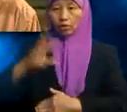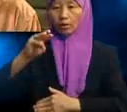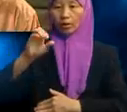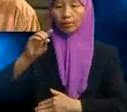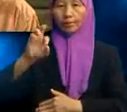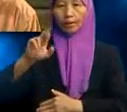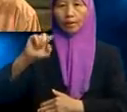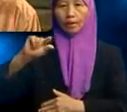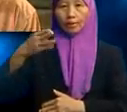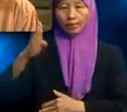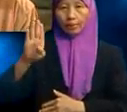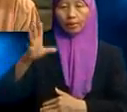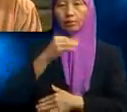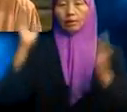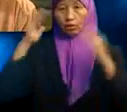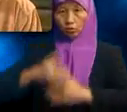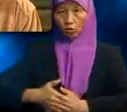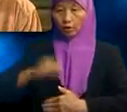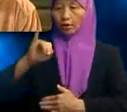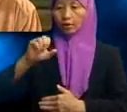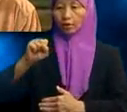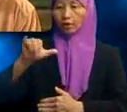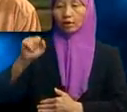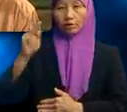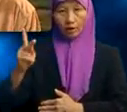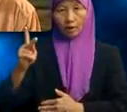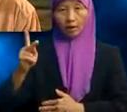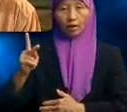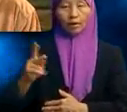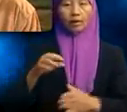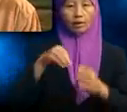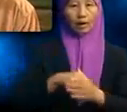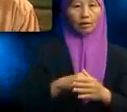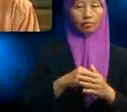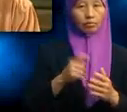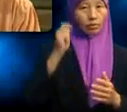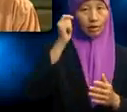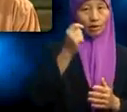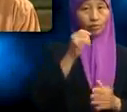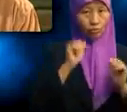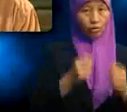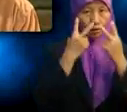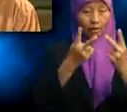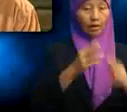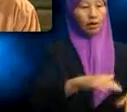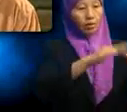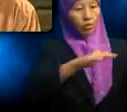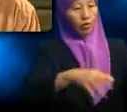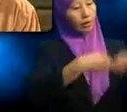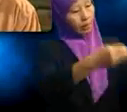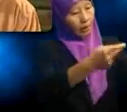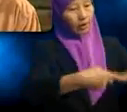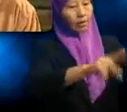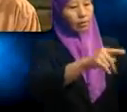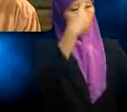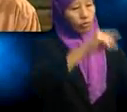dan isyak. Dalam pelajaran tadi, kita dapat perhatikan bahawa murid-murid telah diberikan peluang